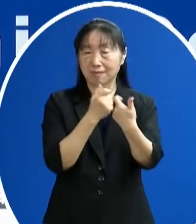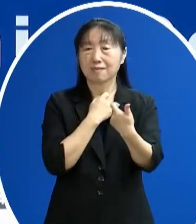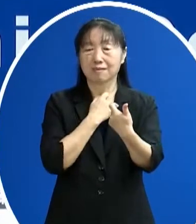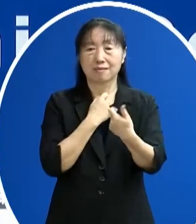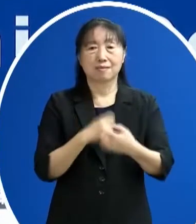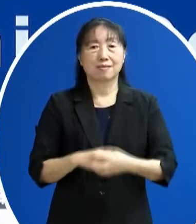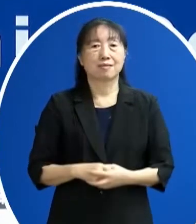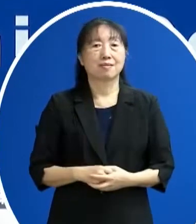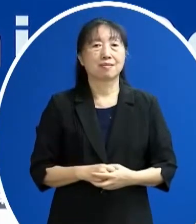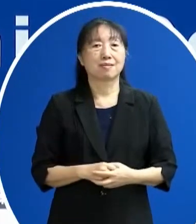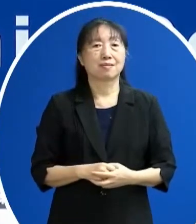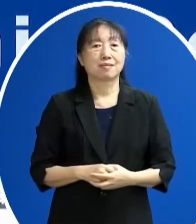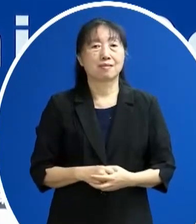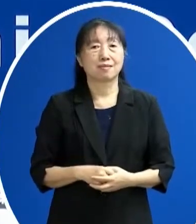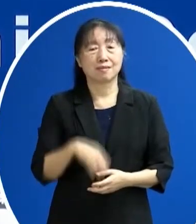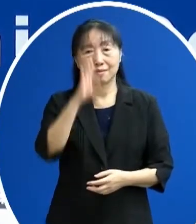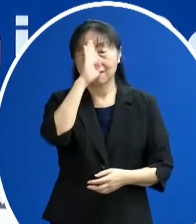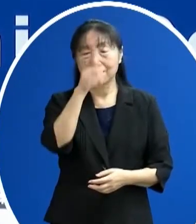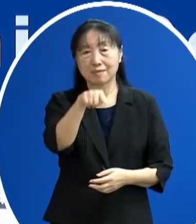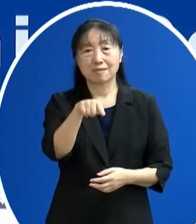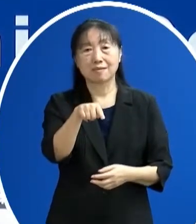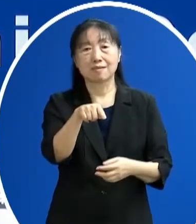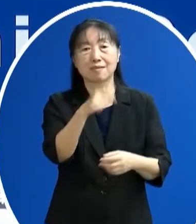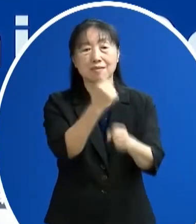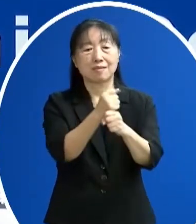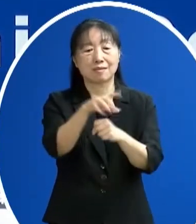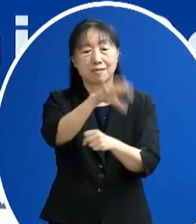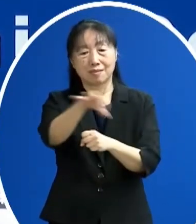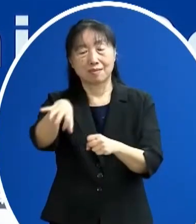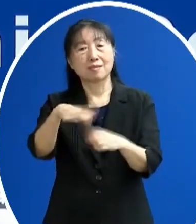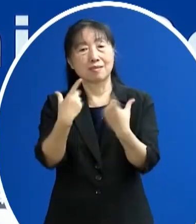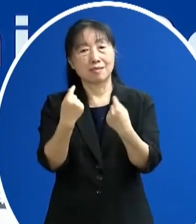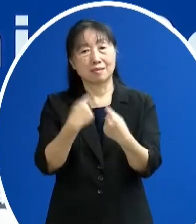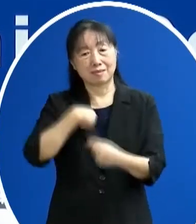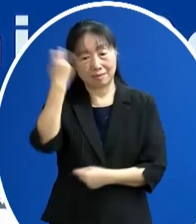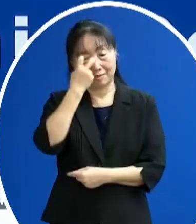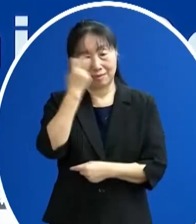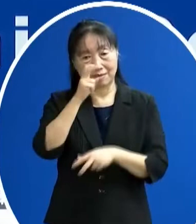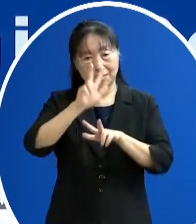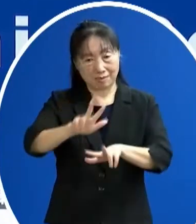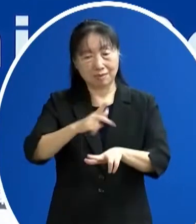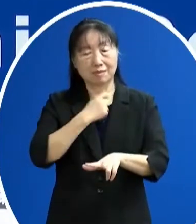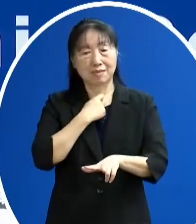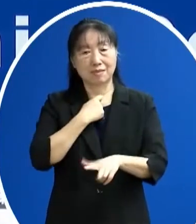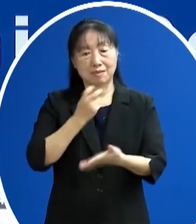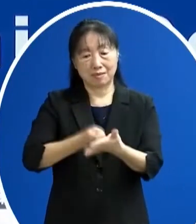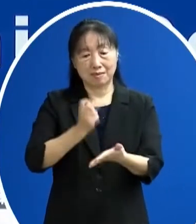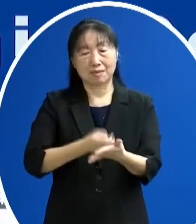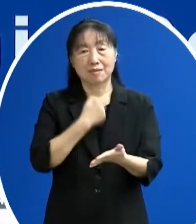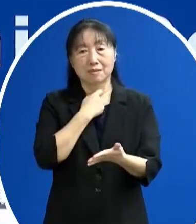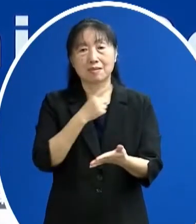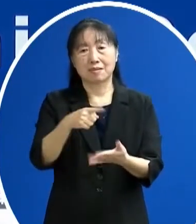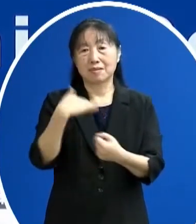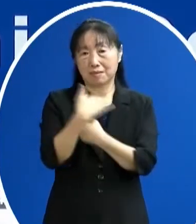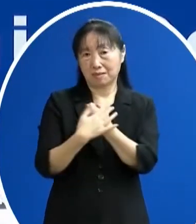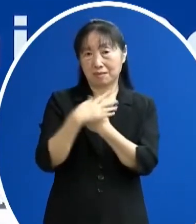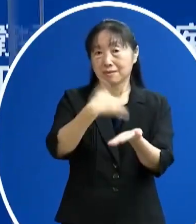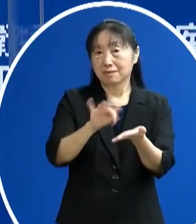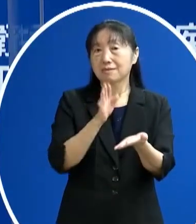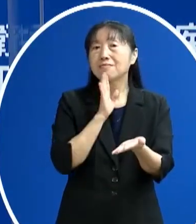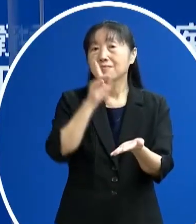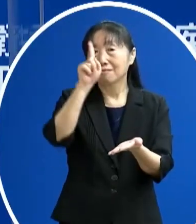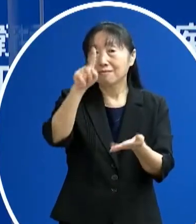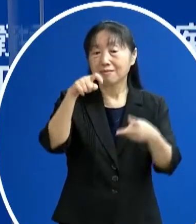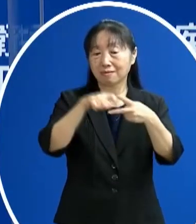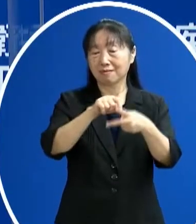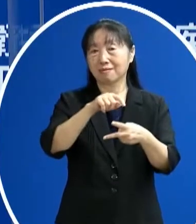配合办理。那也请我们相关的业者，好，需要来落实查核。 来保障国人的一个防疫的一个健康。 好，